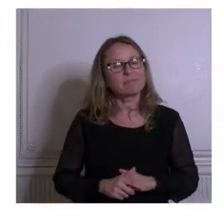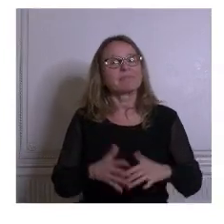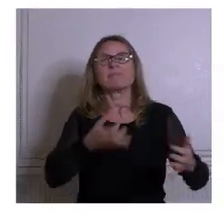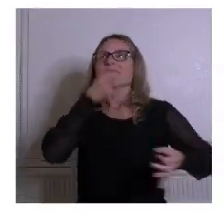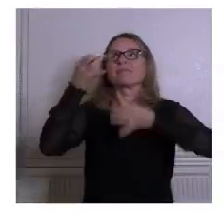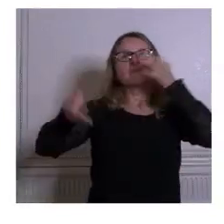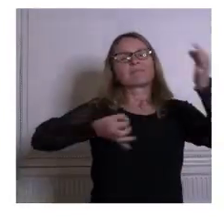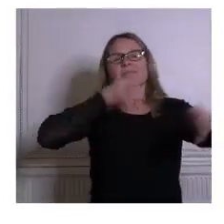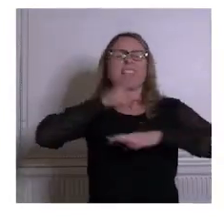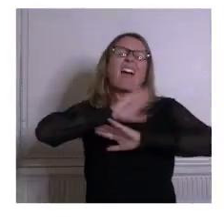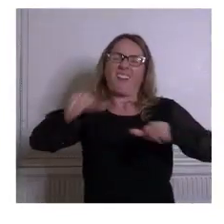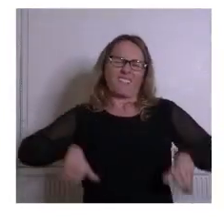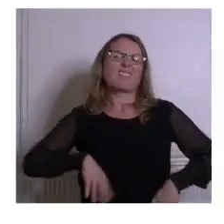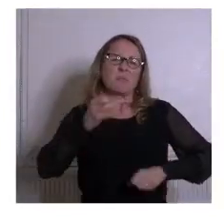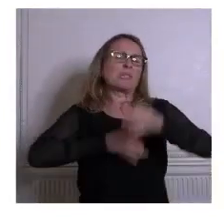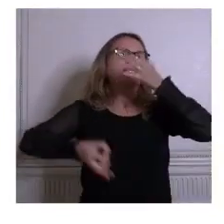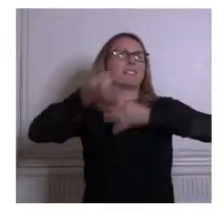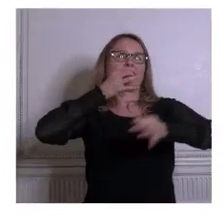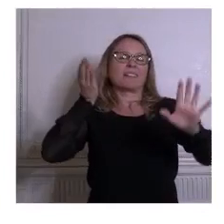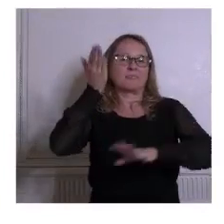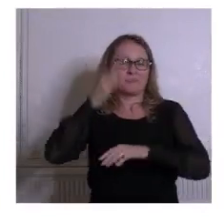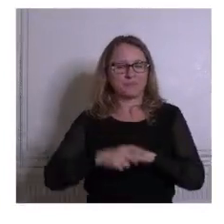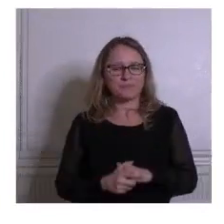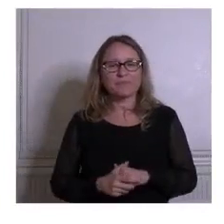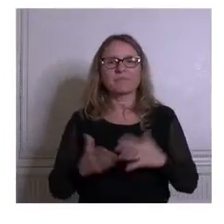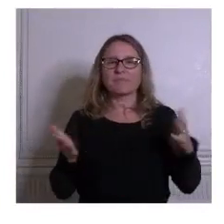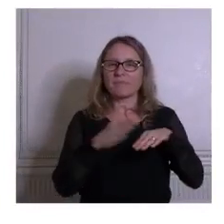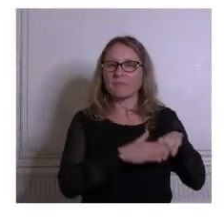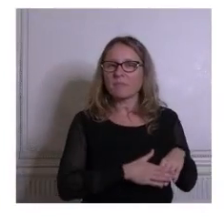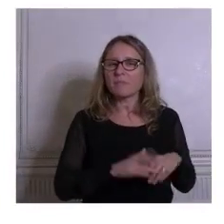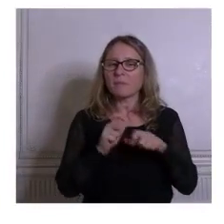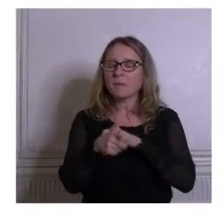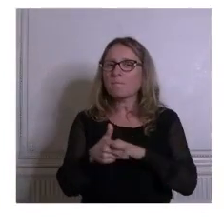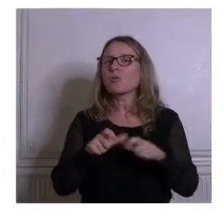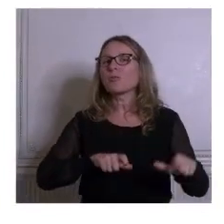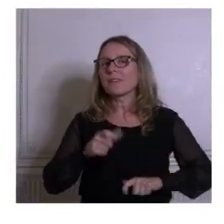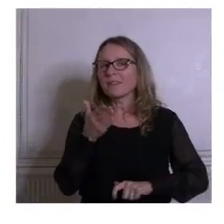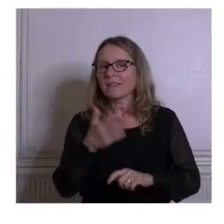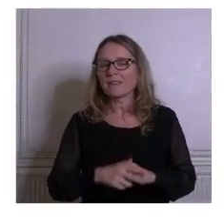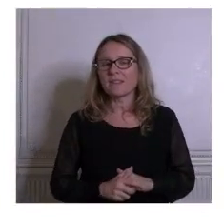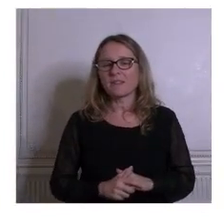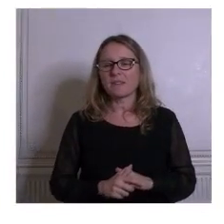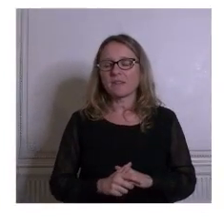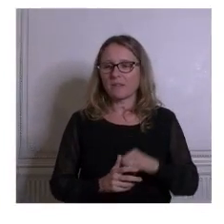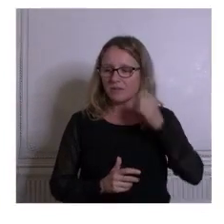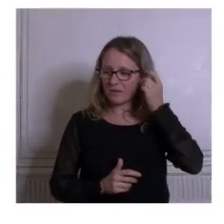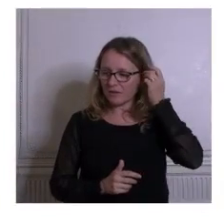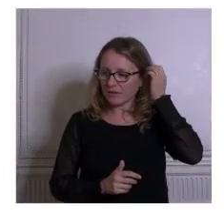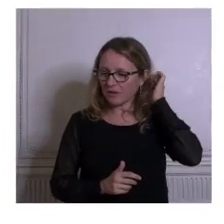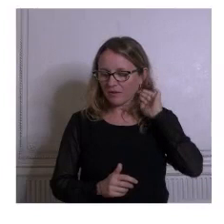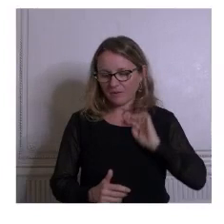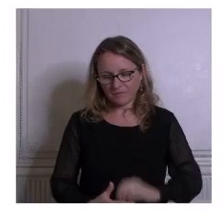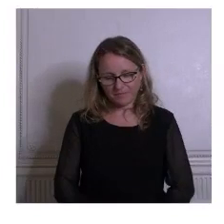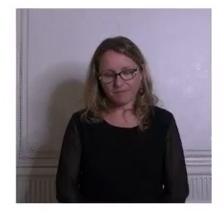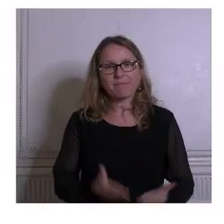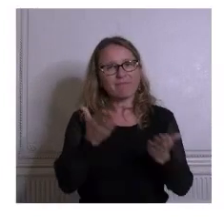voterai pour. Voilà. Merci beaucoup. Donc pour à l'unanimité de l'ensemble du conseil municipal, moyennant l'ajout